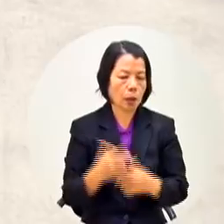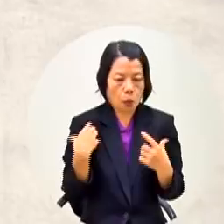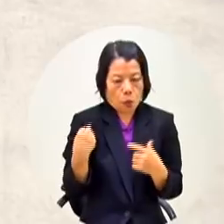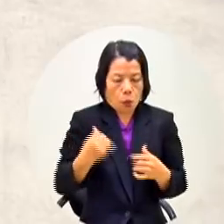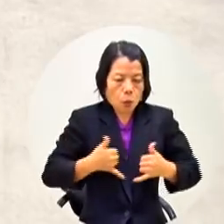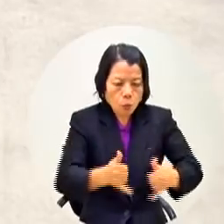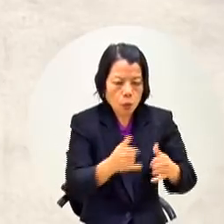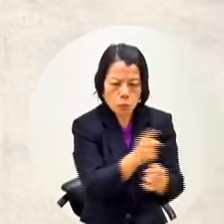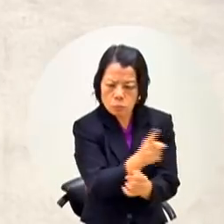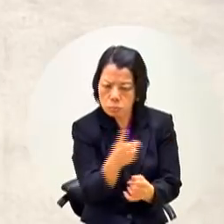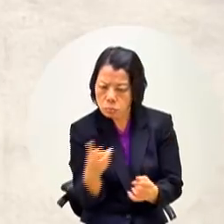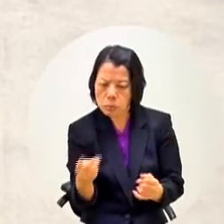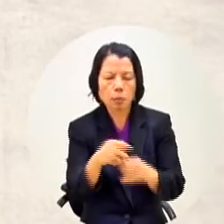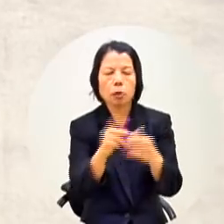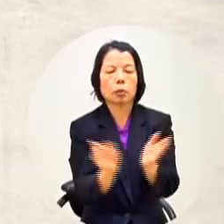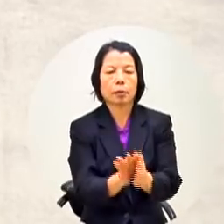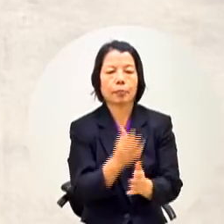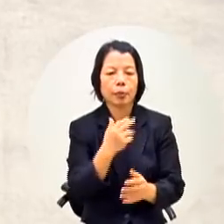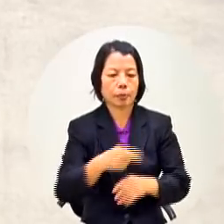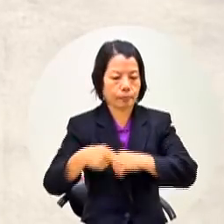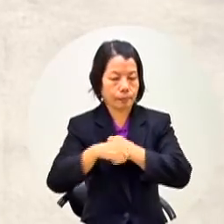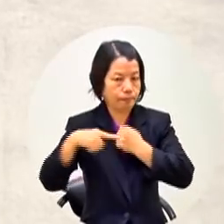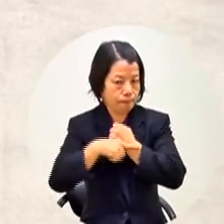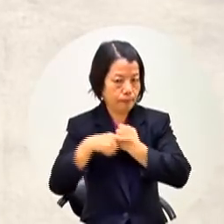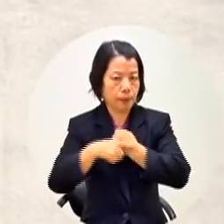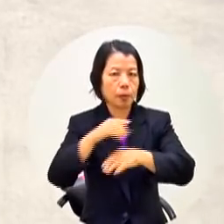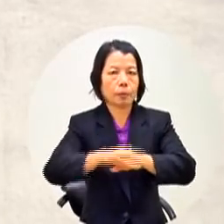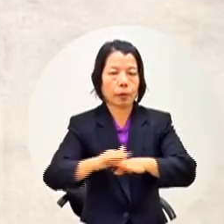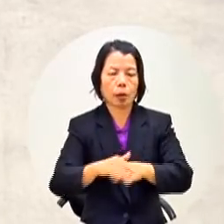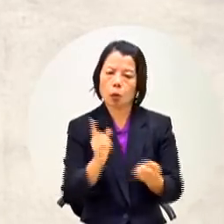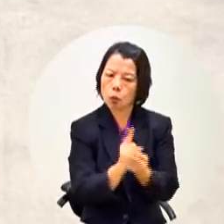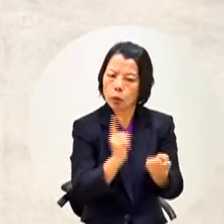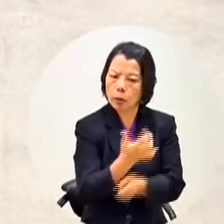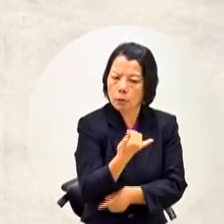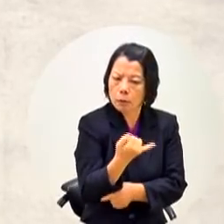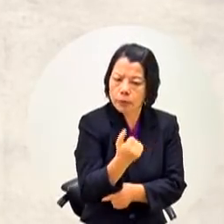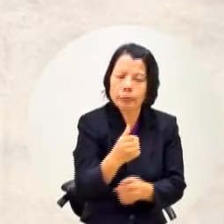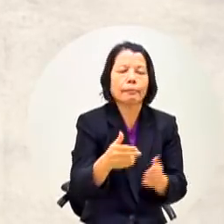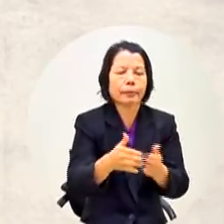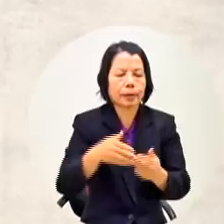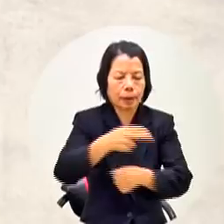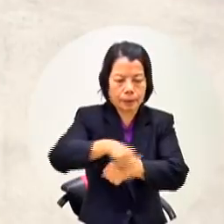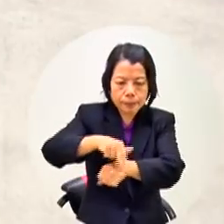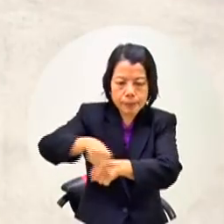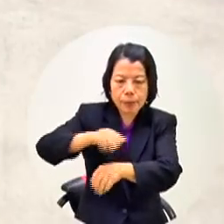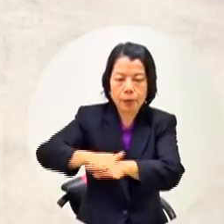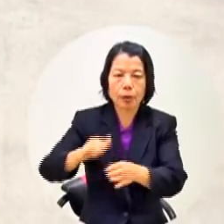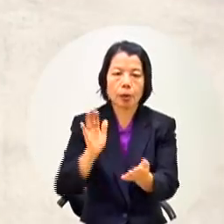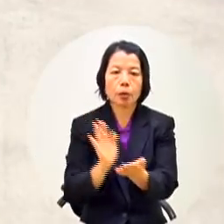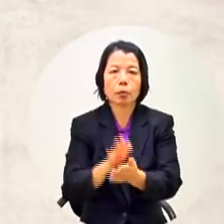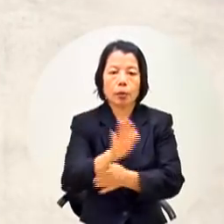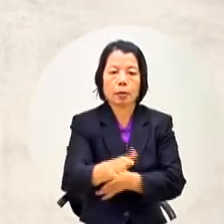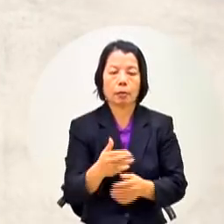部规划跟优劣的比较，并且会提出详细的报告，作为我们后续决策一个参考依据。